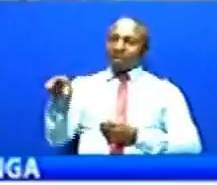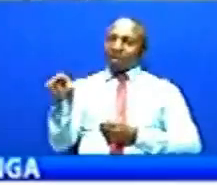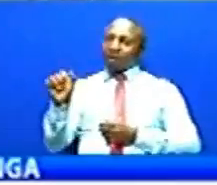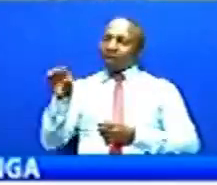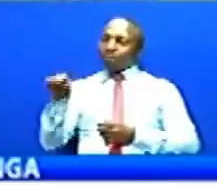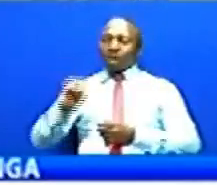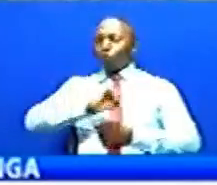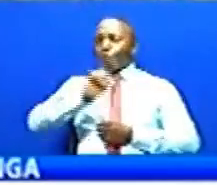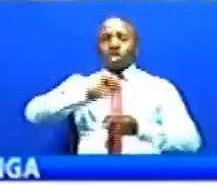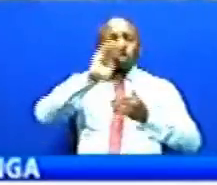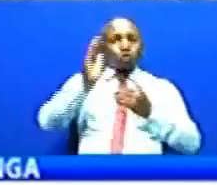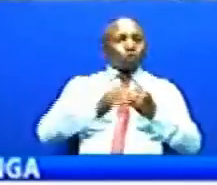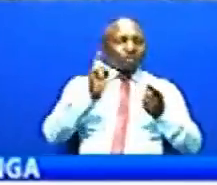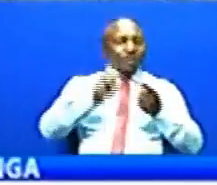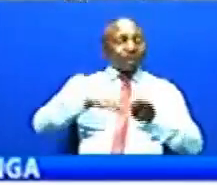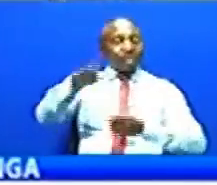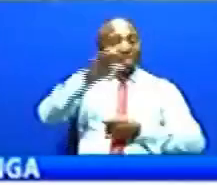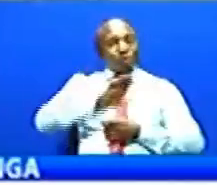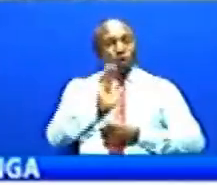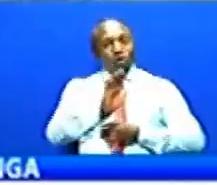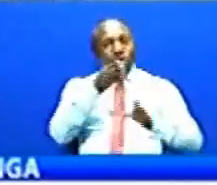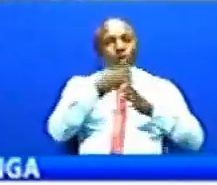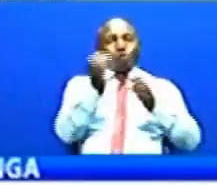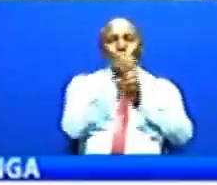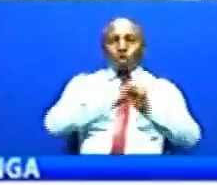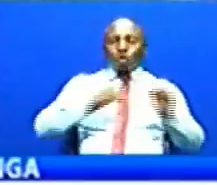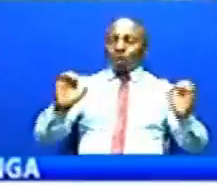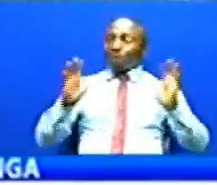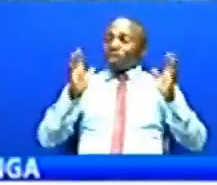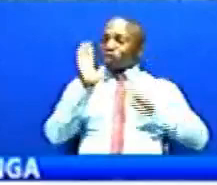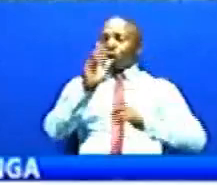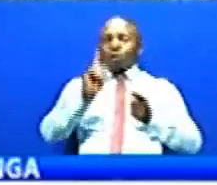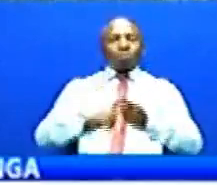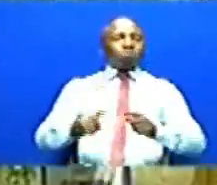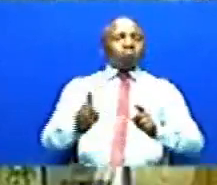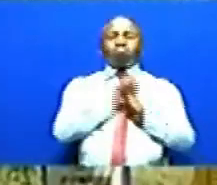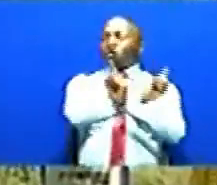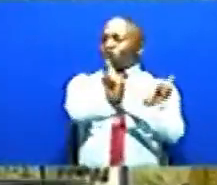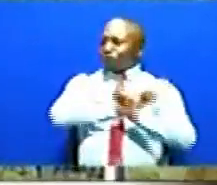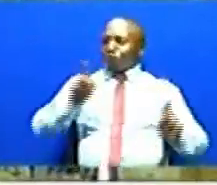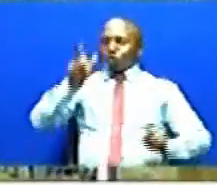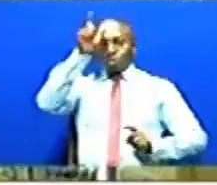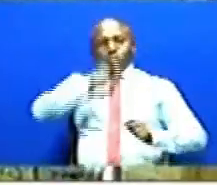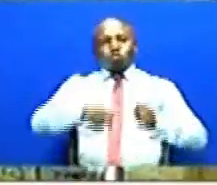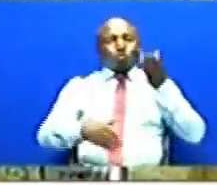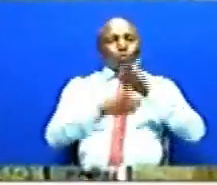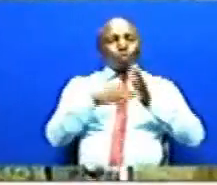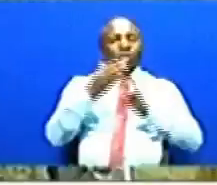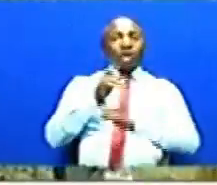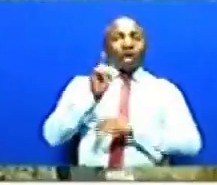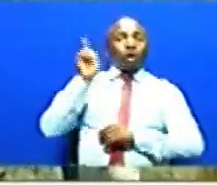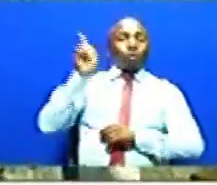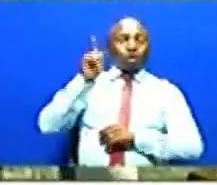kwenye kitongoji hicho ili kunusuru maisha yao. Ni marufuku mtu kujenga kule Mbingama